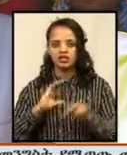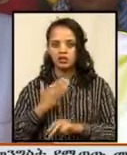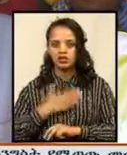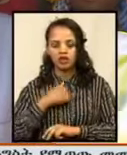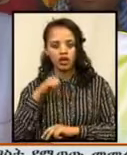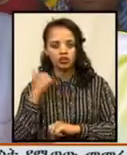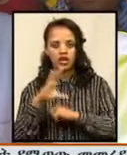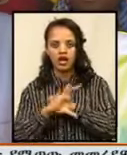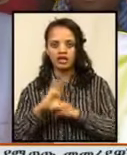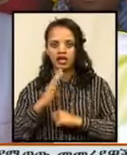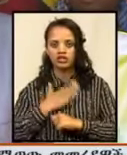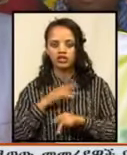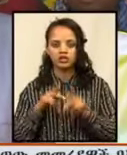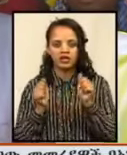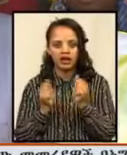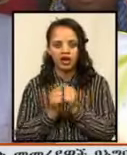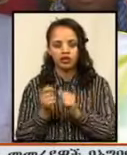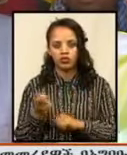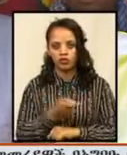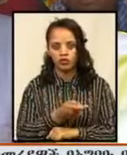ከሌሎች የሀገራችን ህዝቦች ጋር በመሆን